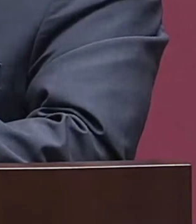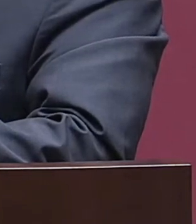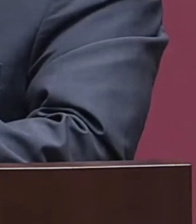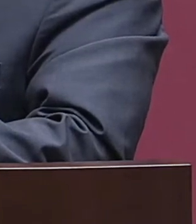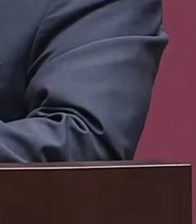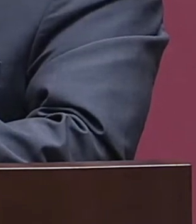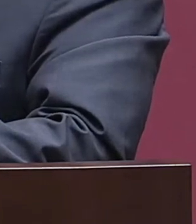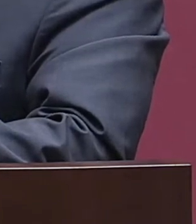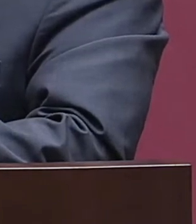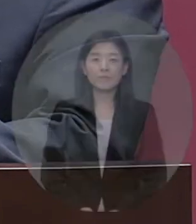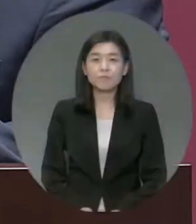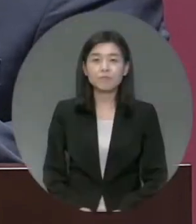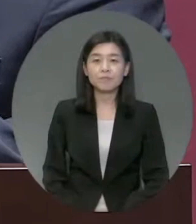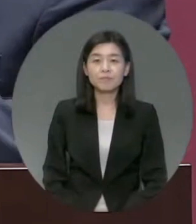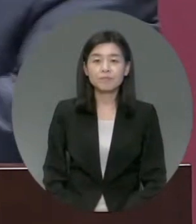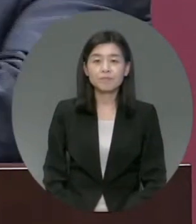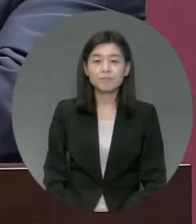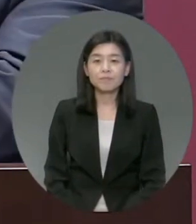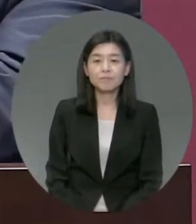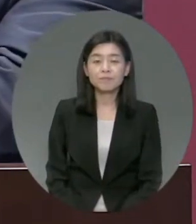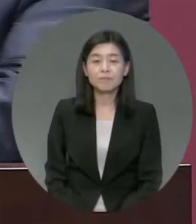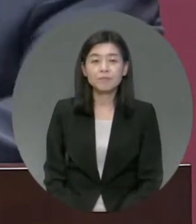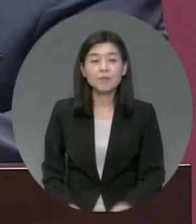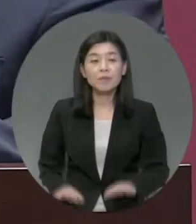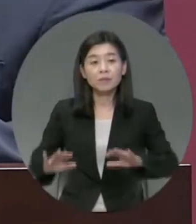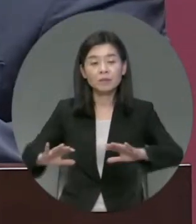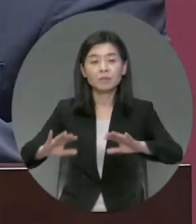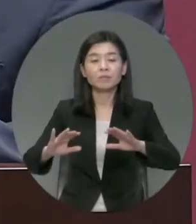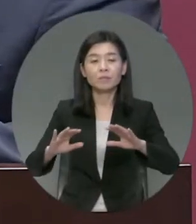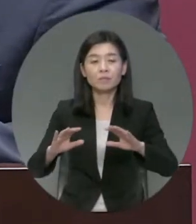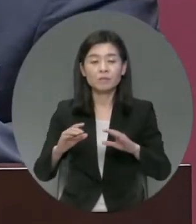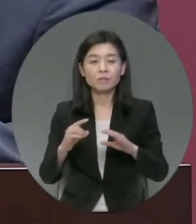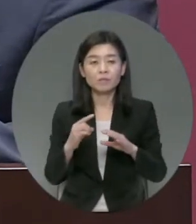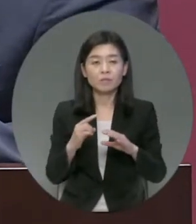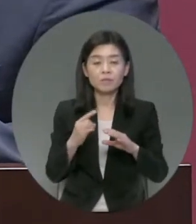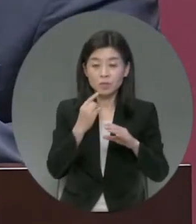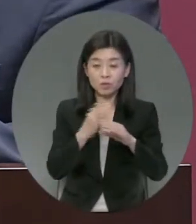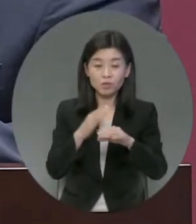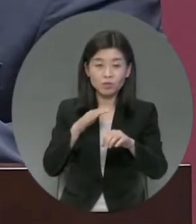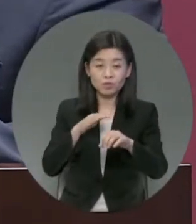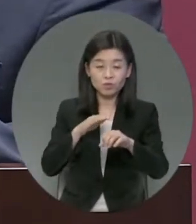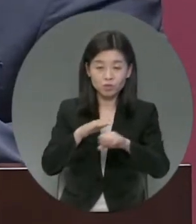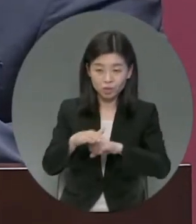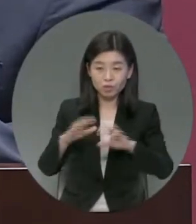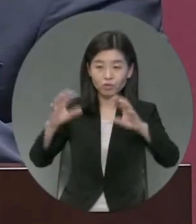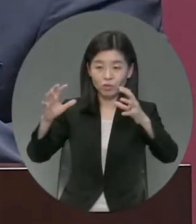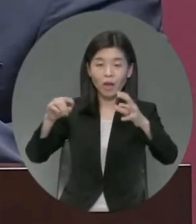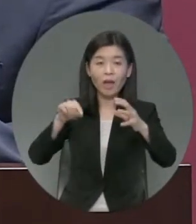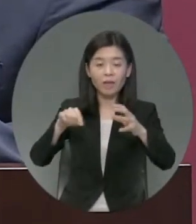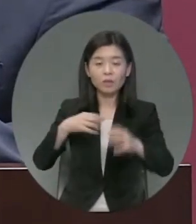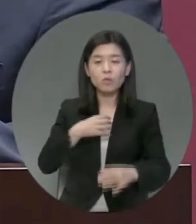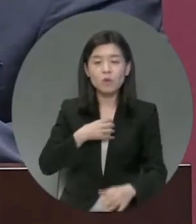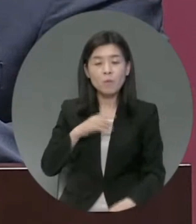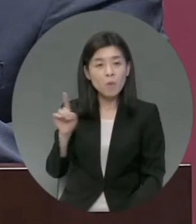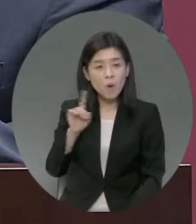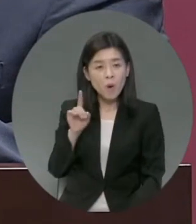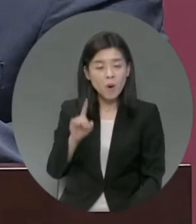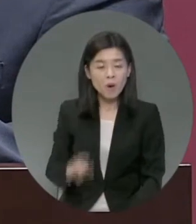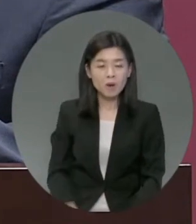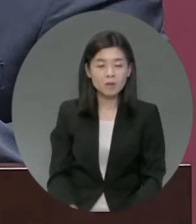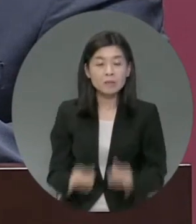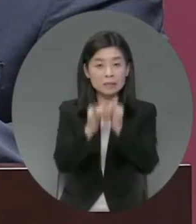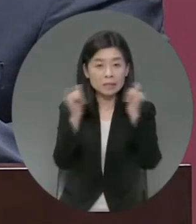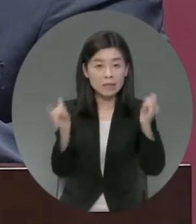결정이 내려진 바가 있습니다. 그런데 이게 문명국가에서 이 위험한 게 이렇게 사회에 위해를 줄 수